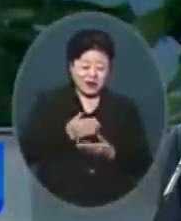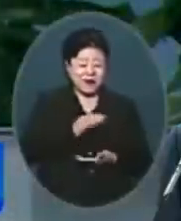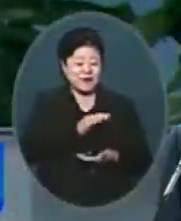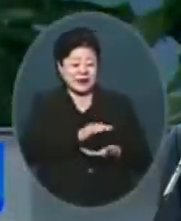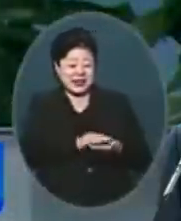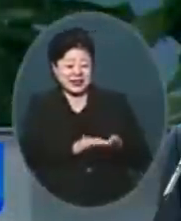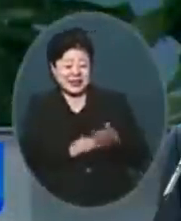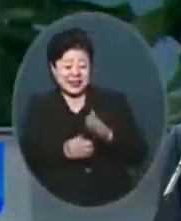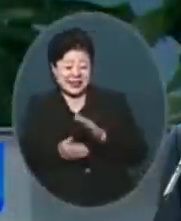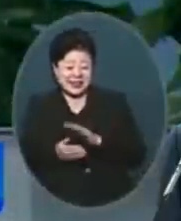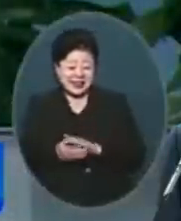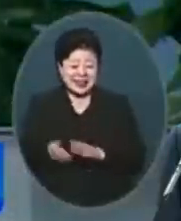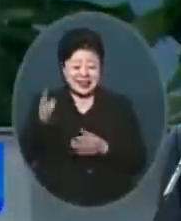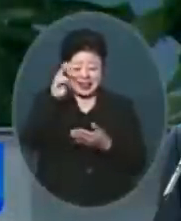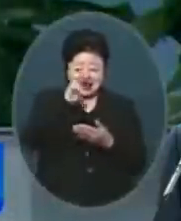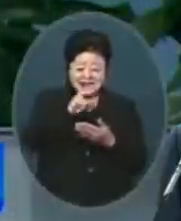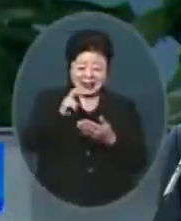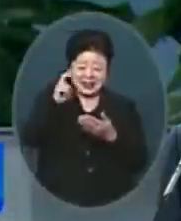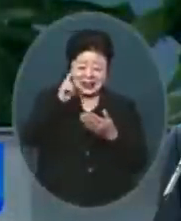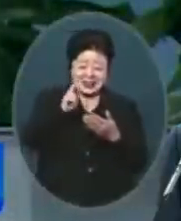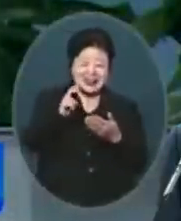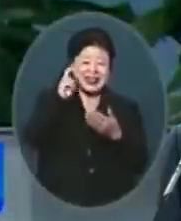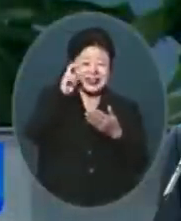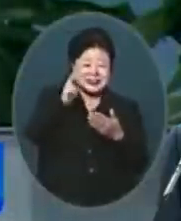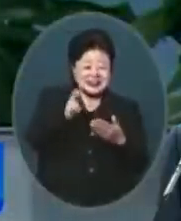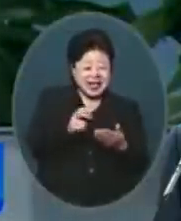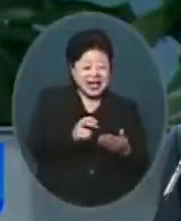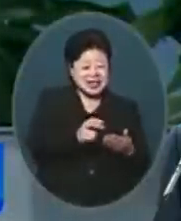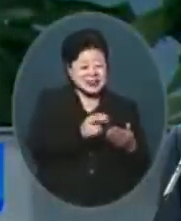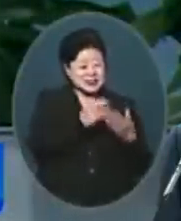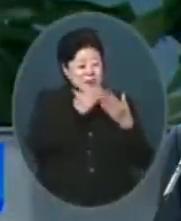금날것 없겠네